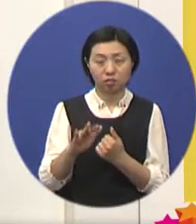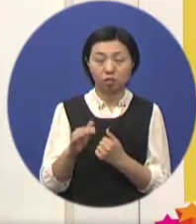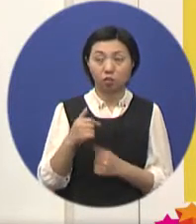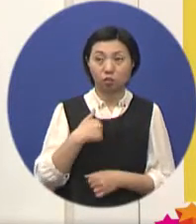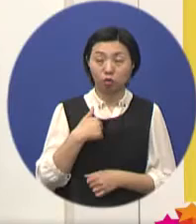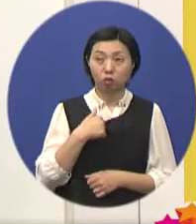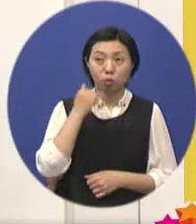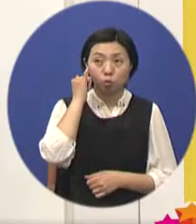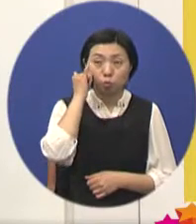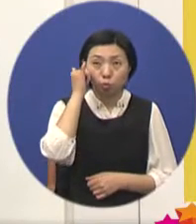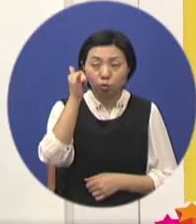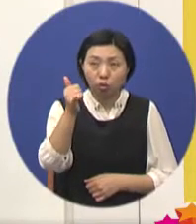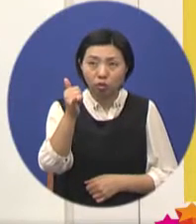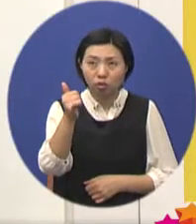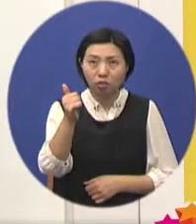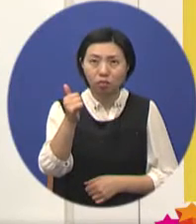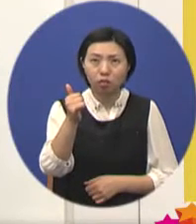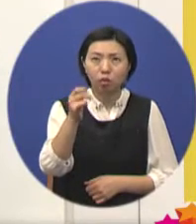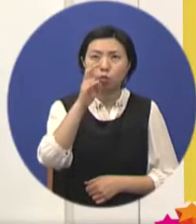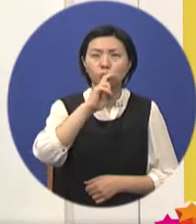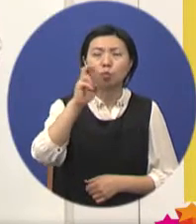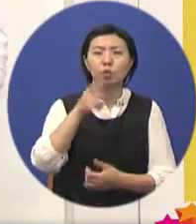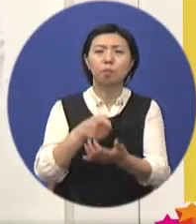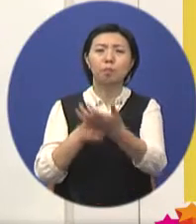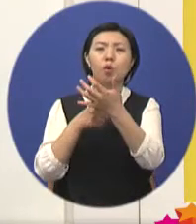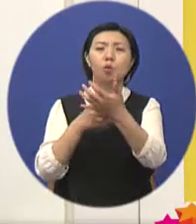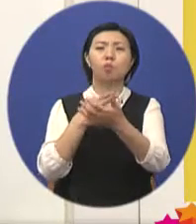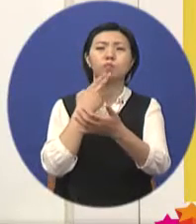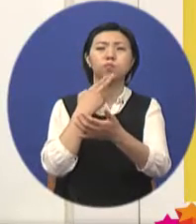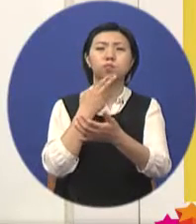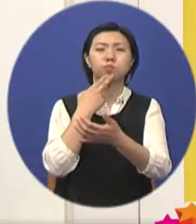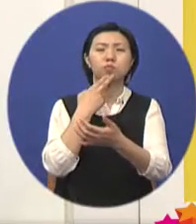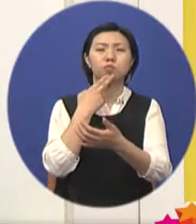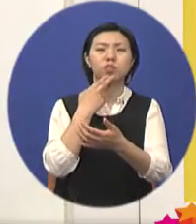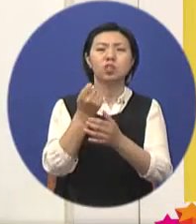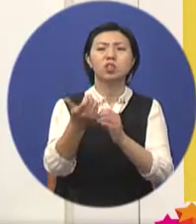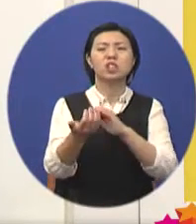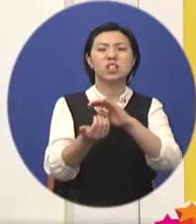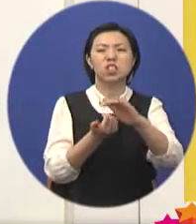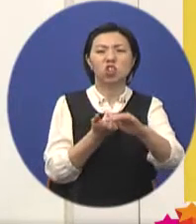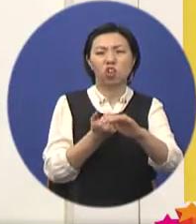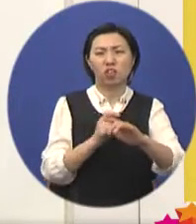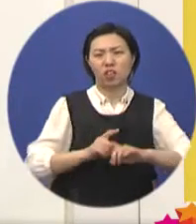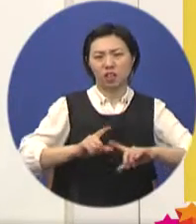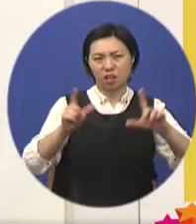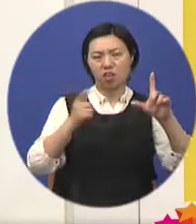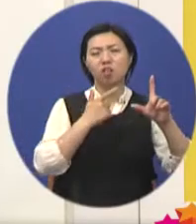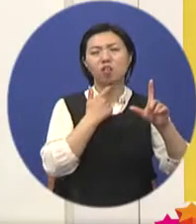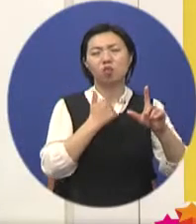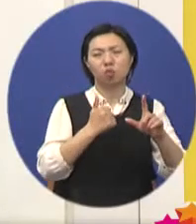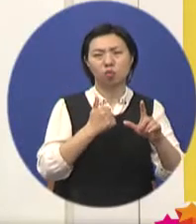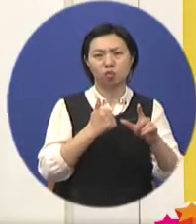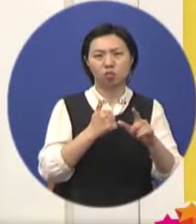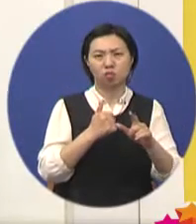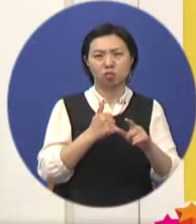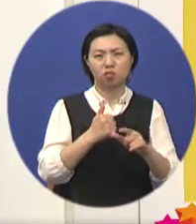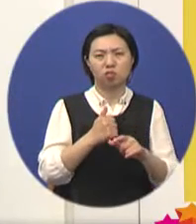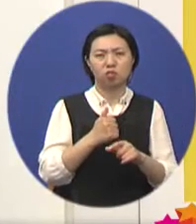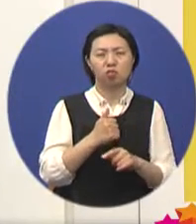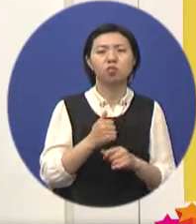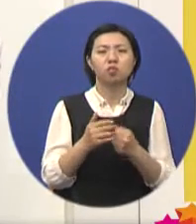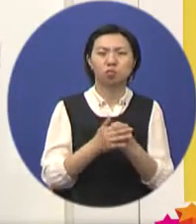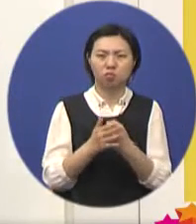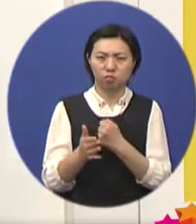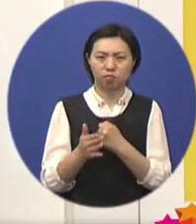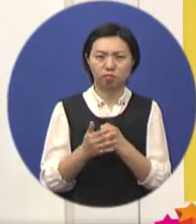했던 노래가 네. 안 나오고 그 전날에 한 게 나오더라고요. 아 그랬어요? 제가 한 건 안 나오더라고요.